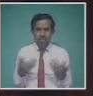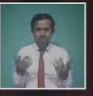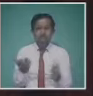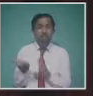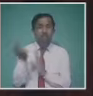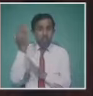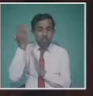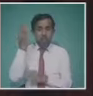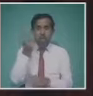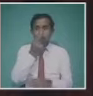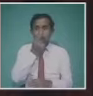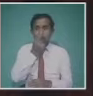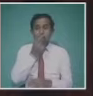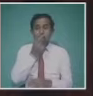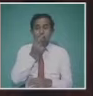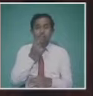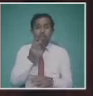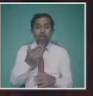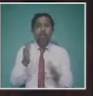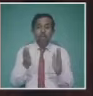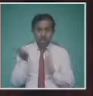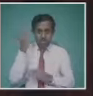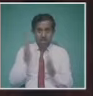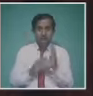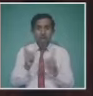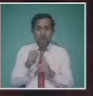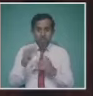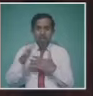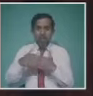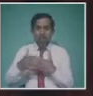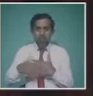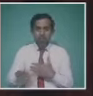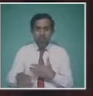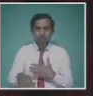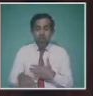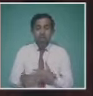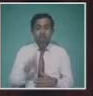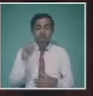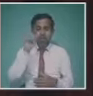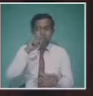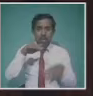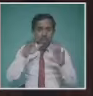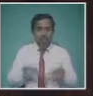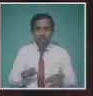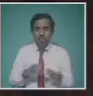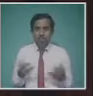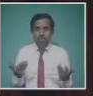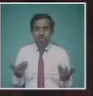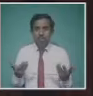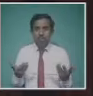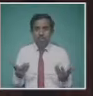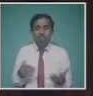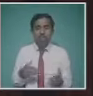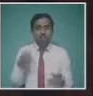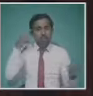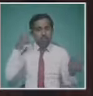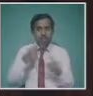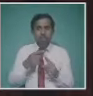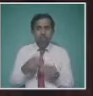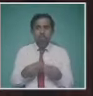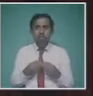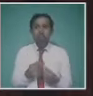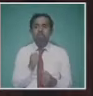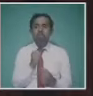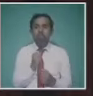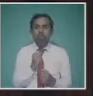කලින් ඕස්ට්‍රේලියාවේ ගිහිල්ලා කොටු බැනපු අමතෝරුත් හිටිය මේකේ ඔතන මේ සිදුවීම පළවෙනි සිදුවීමත් අවසාන සිදුවීමක් නෙවෙයි දැන් මේ සිදුවීමෙන් අපි ගත යුත්තේ